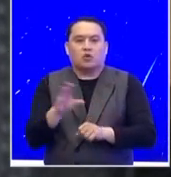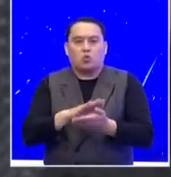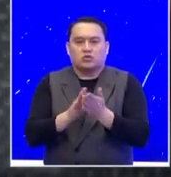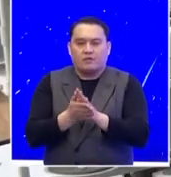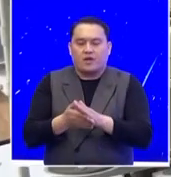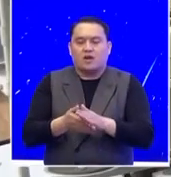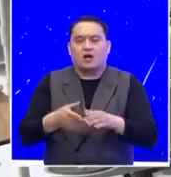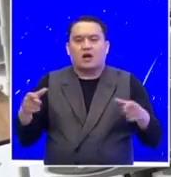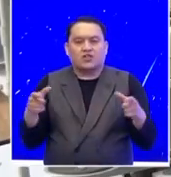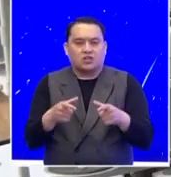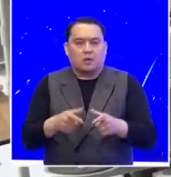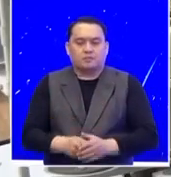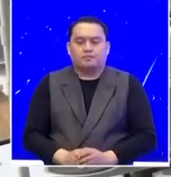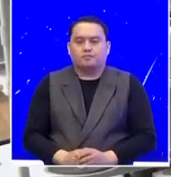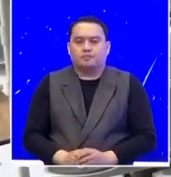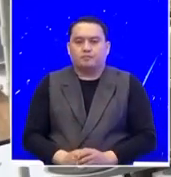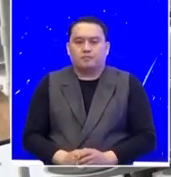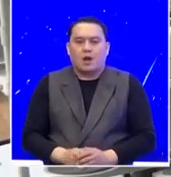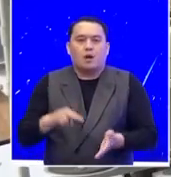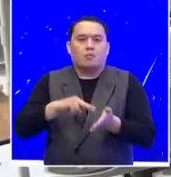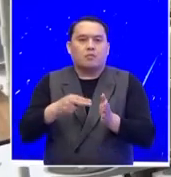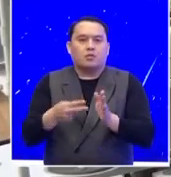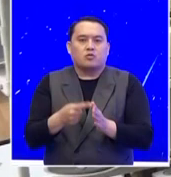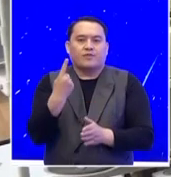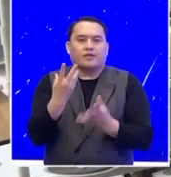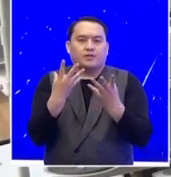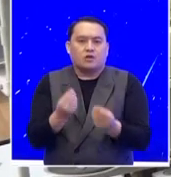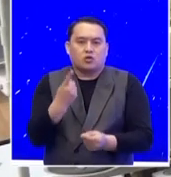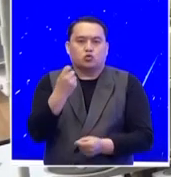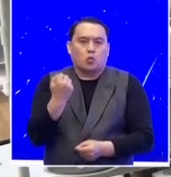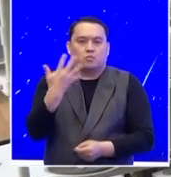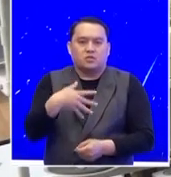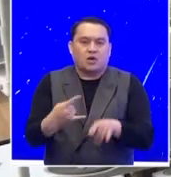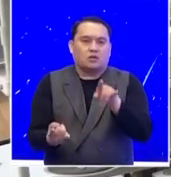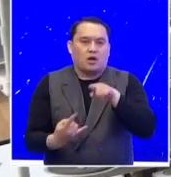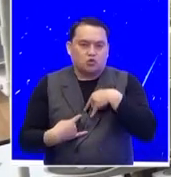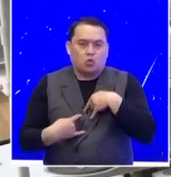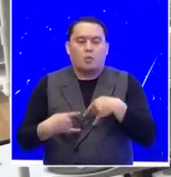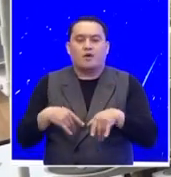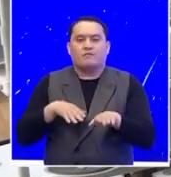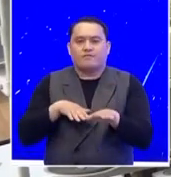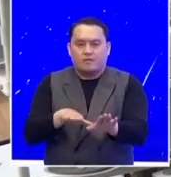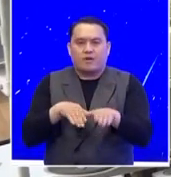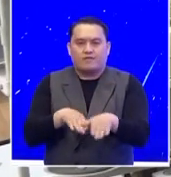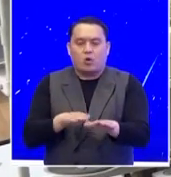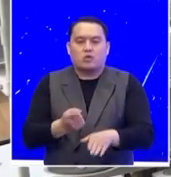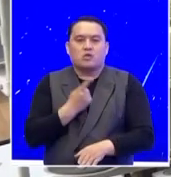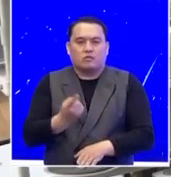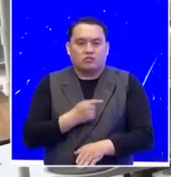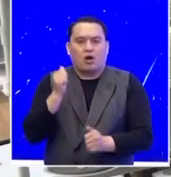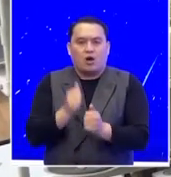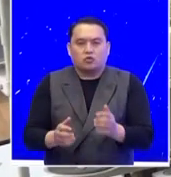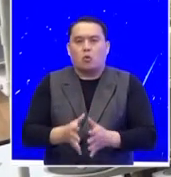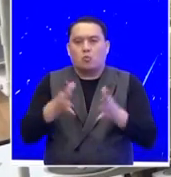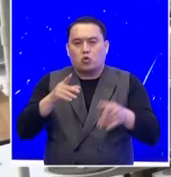условиях карантина. Планируем день изготавливать по 100-150 кг. Костюмов. Работники уже приловчились и с каждым днем шьют